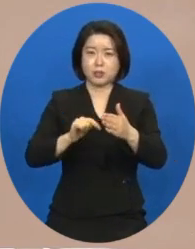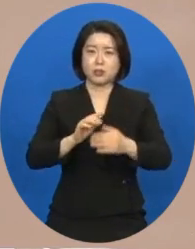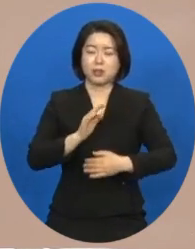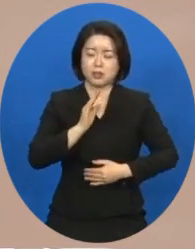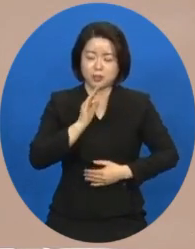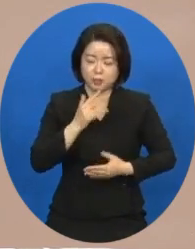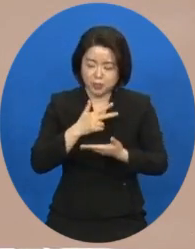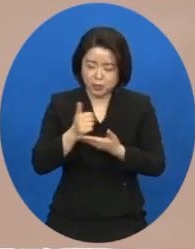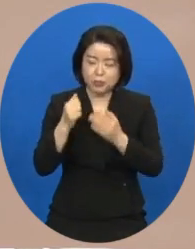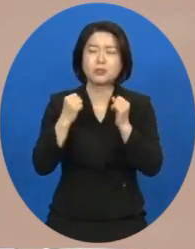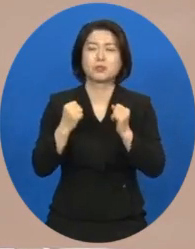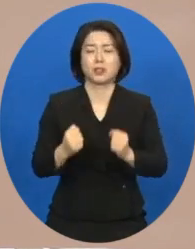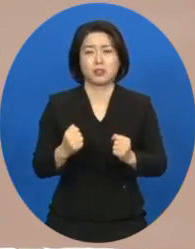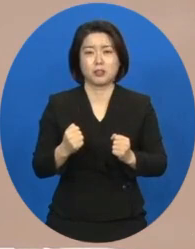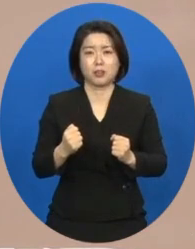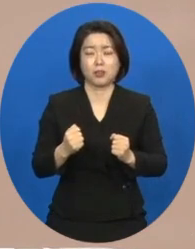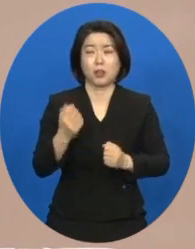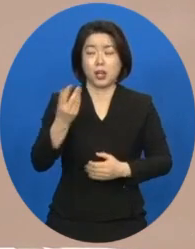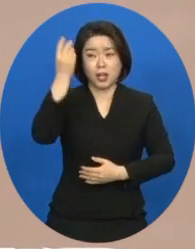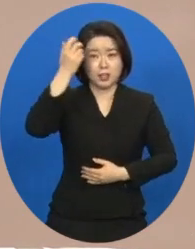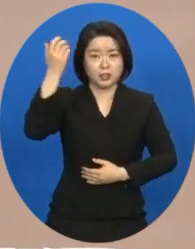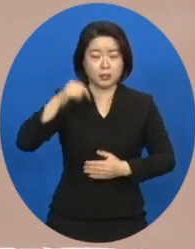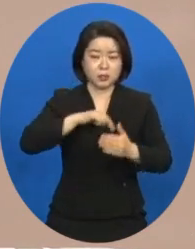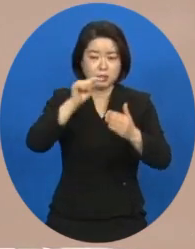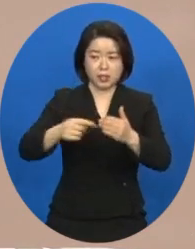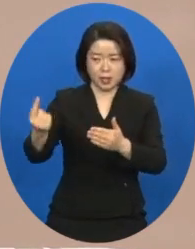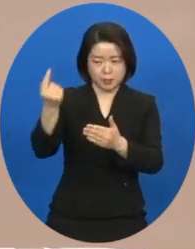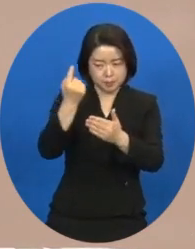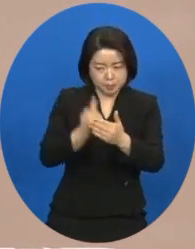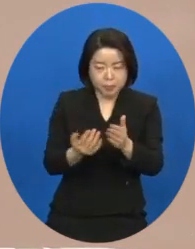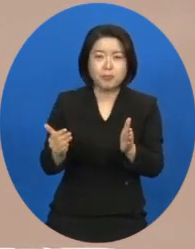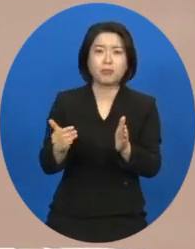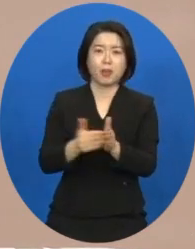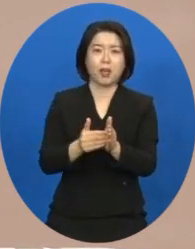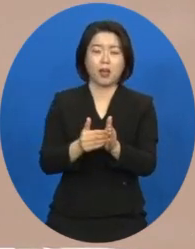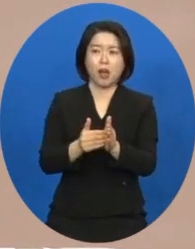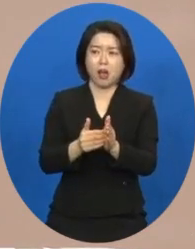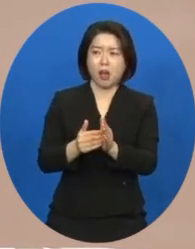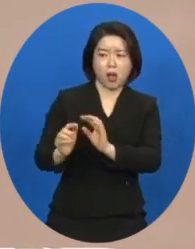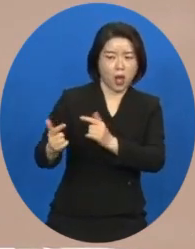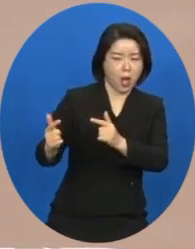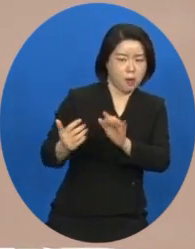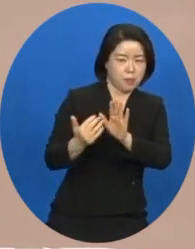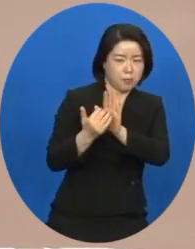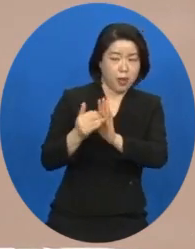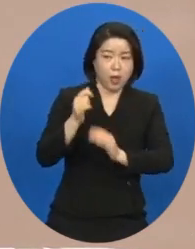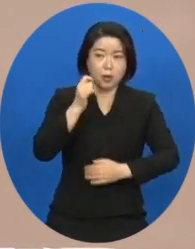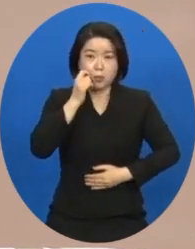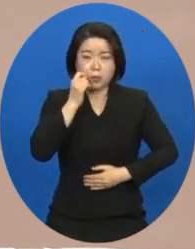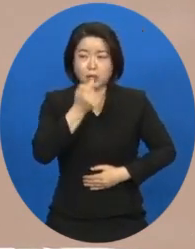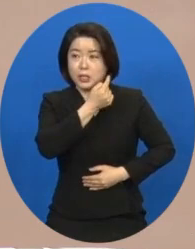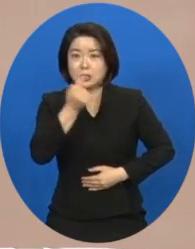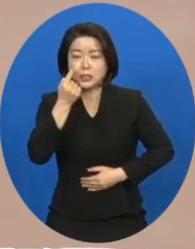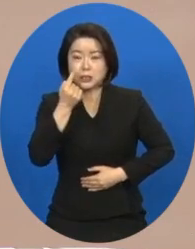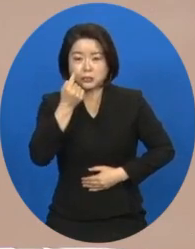주님이 계시구나, 성령이 내 안에 임하셨구나, 부인할 수 없는 증거를